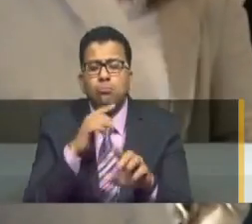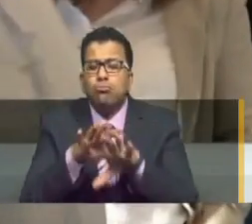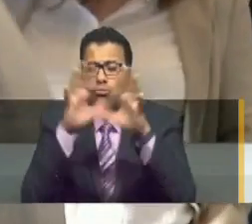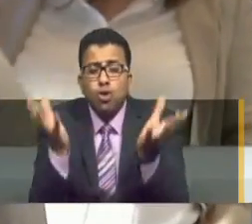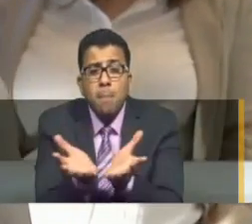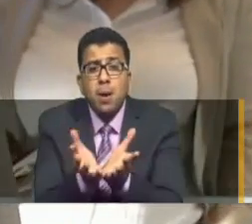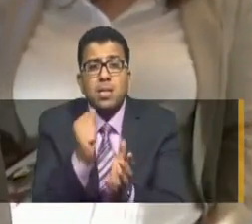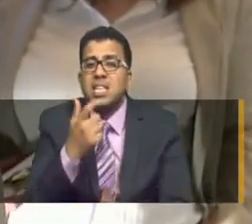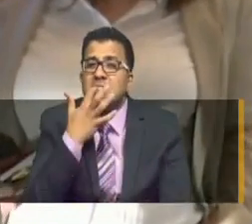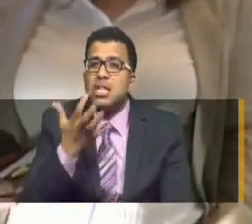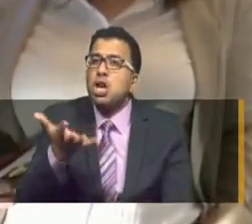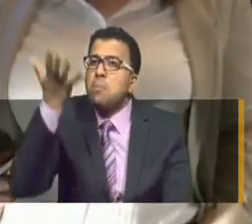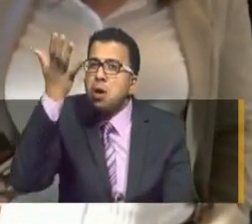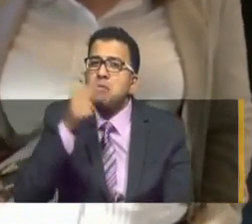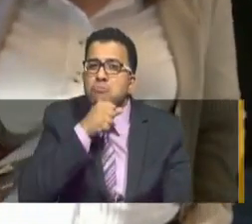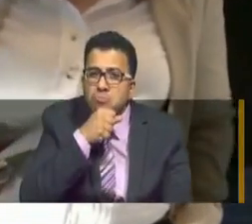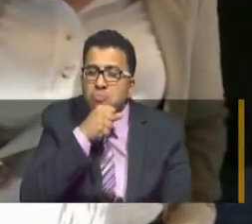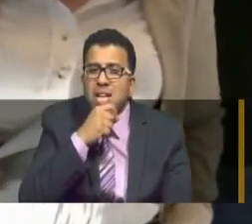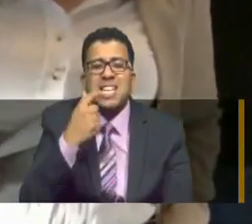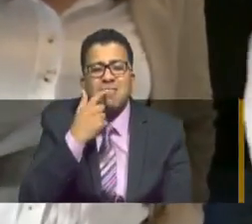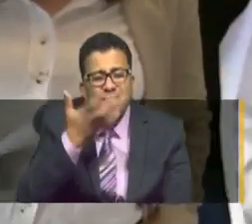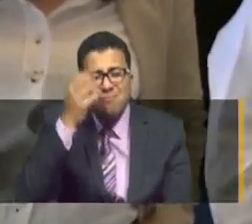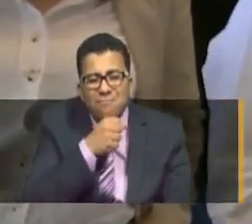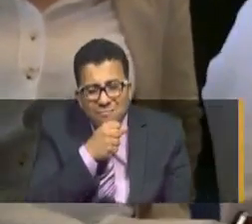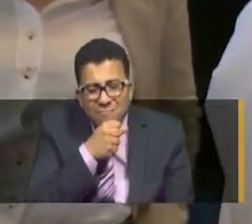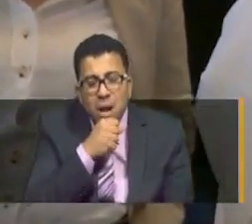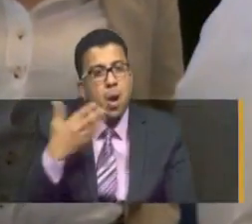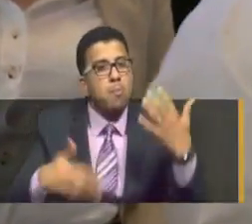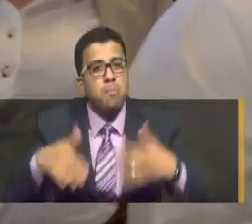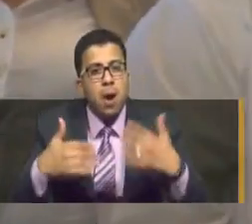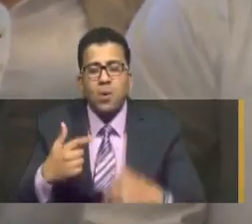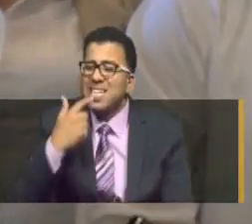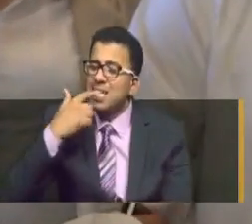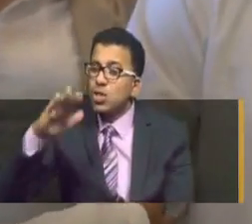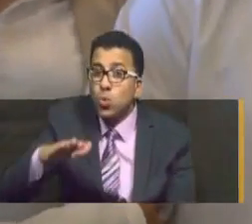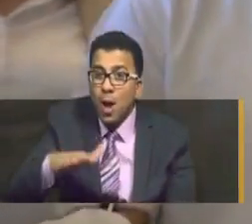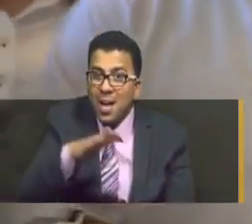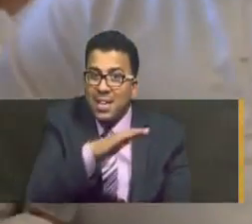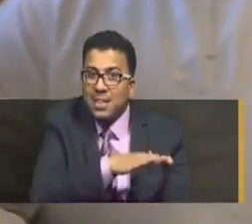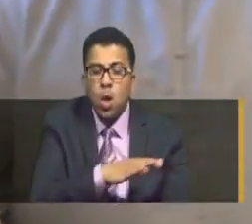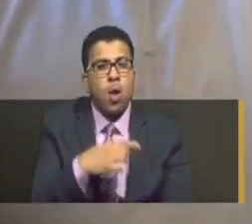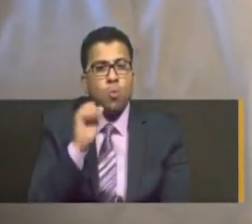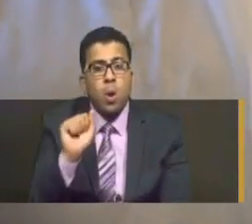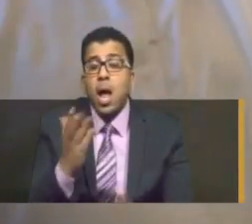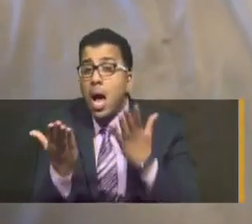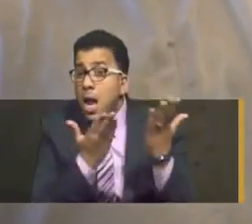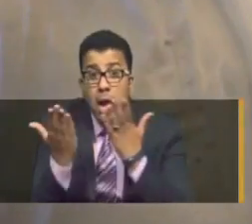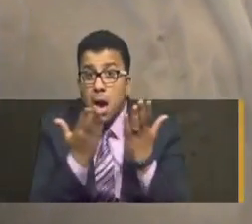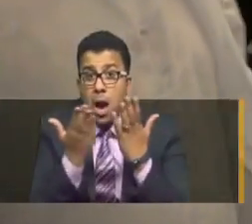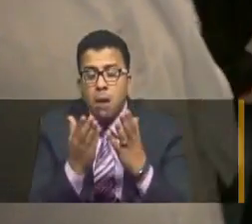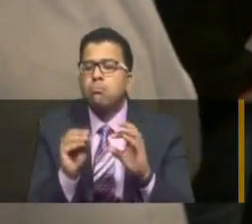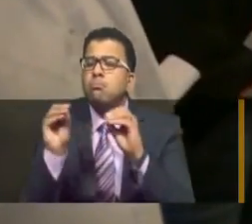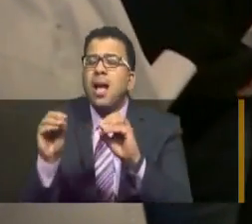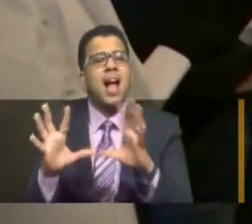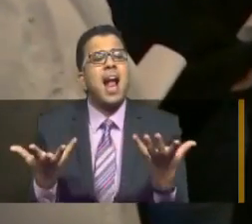في المجتمع مثل الكبار في العمر، المسنين، ذوي الاحتياجات الخاصة، الصغار، فنريد أن القراءة تصلهم،